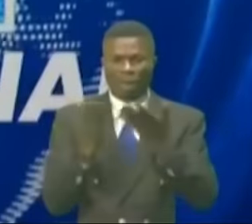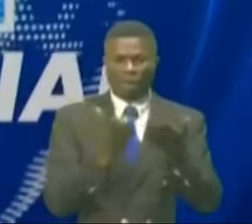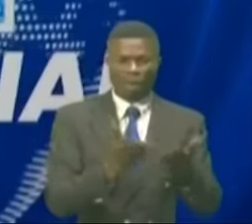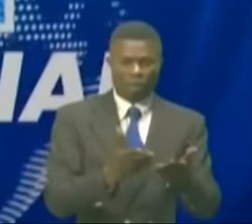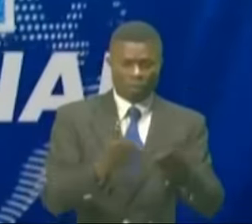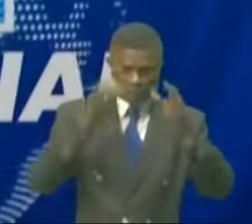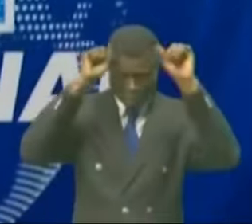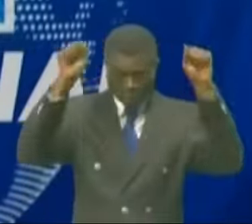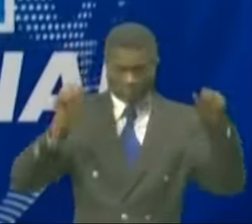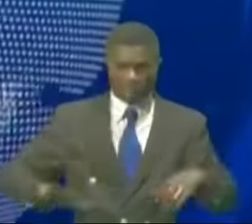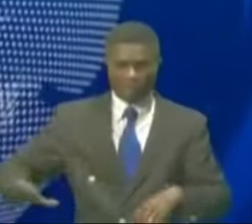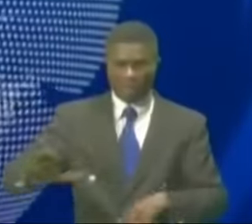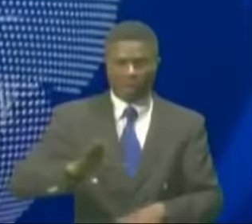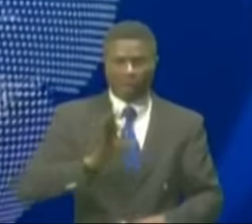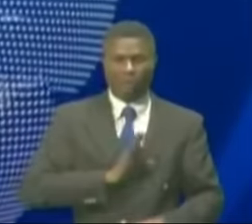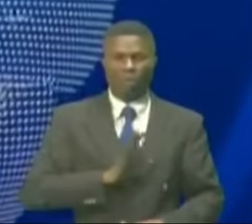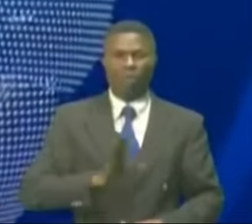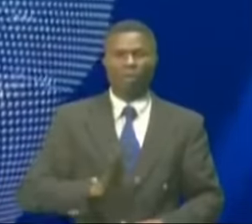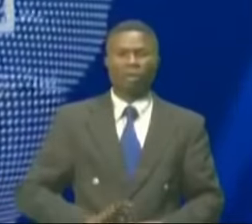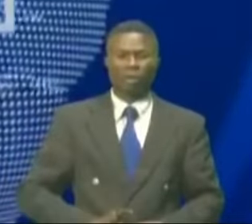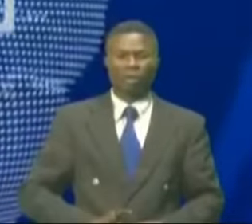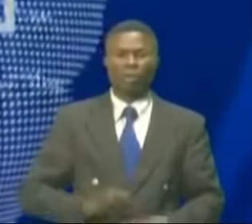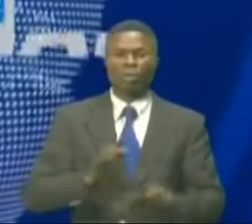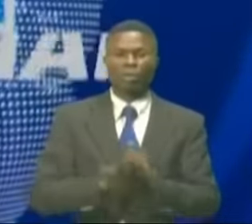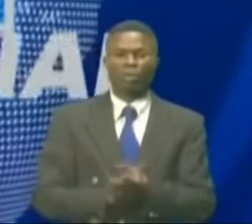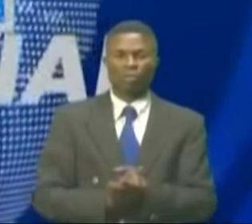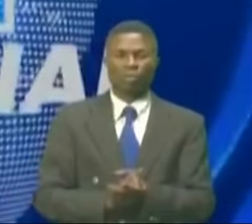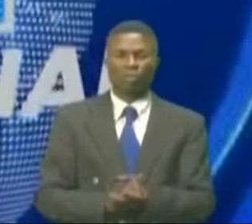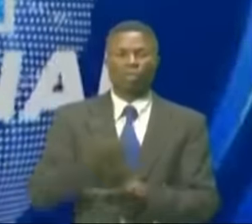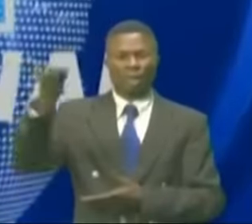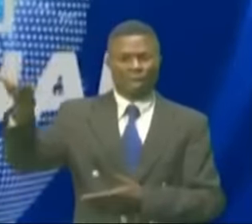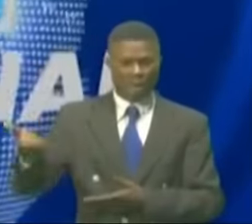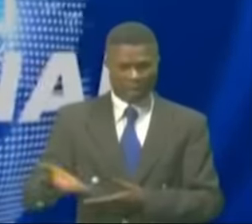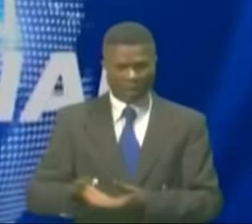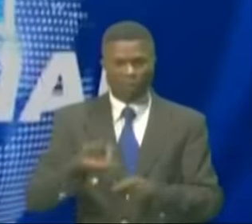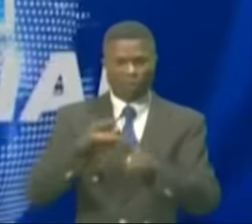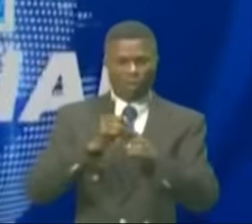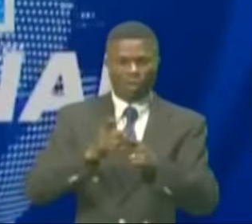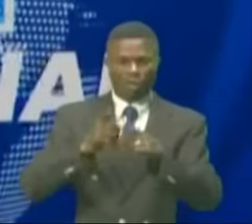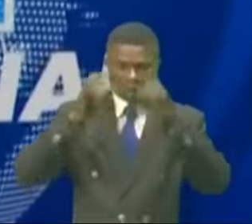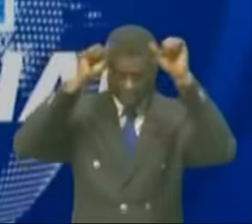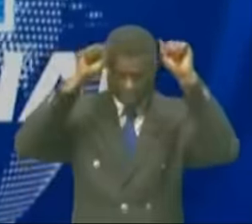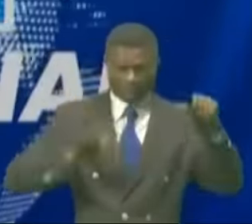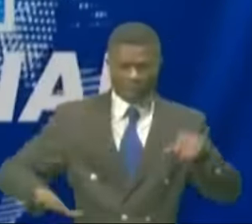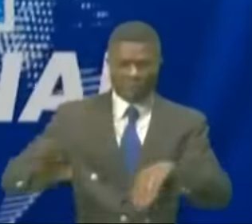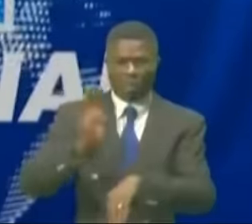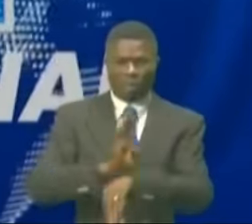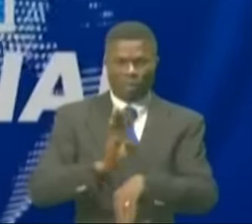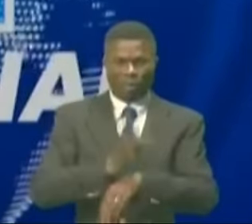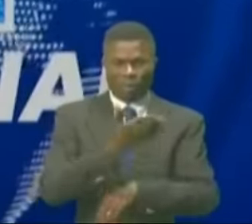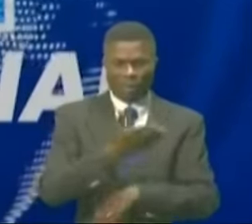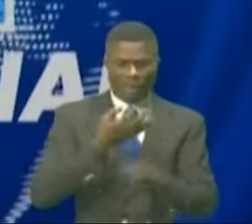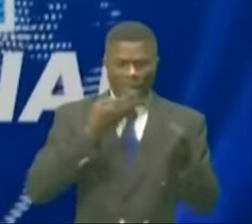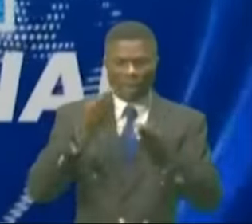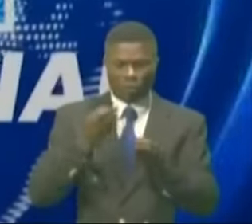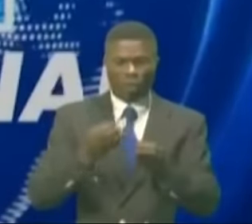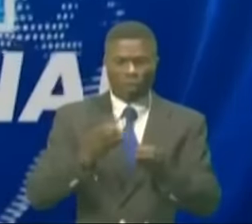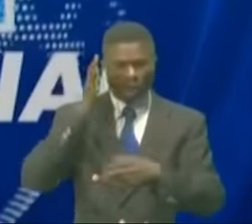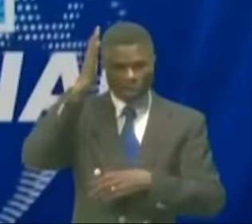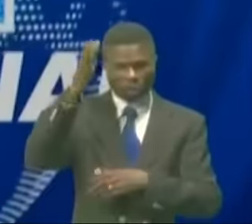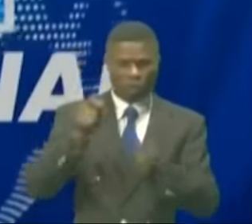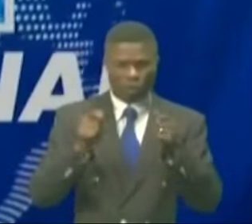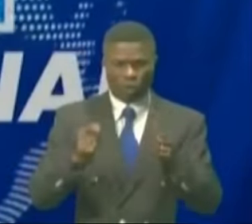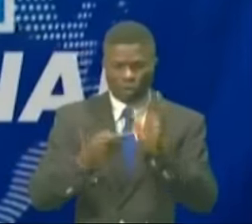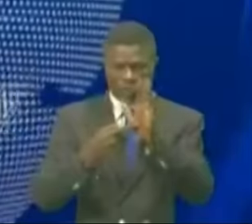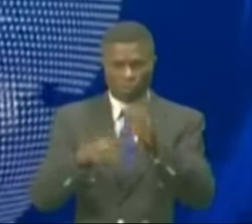au président Félix-Antoine Tshisekedi l'invitation de son homologue congolais. Vous aurez les détails dans nos